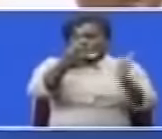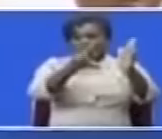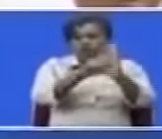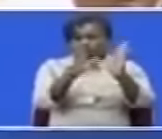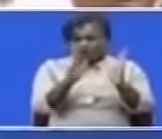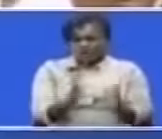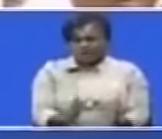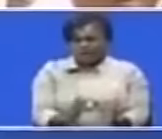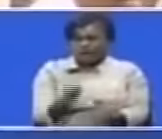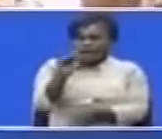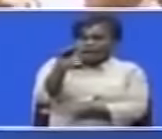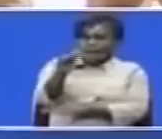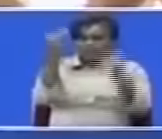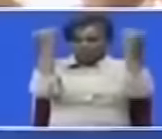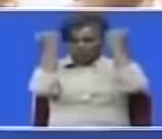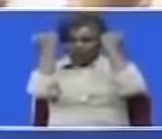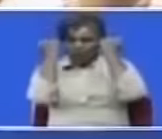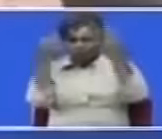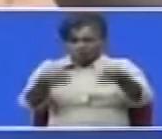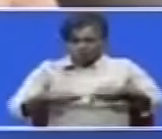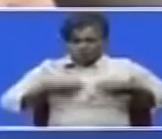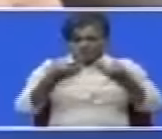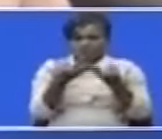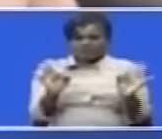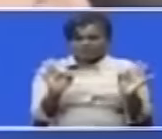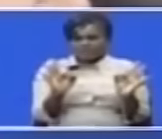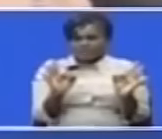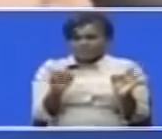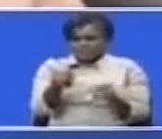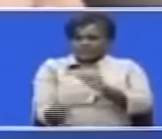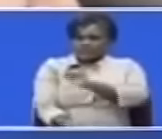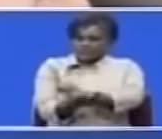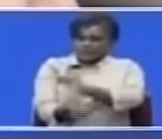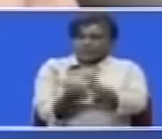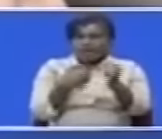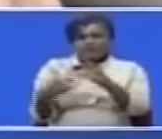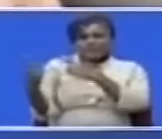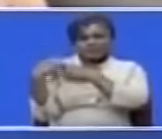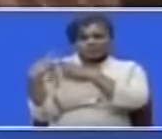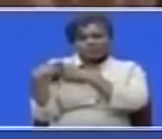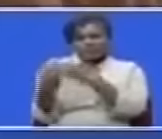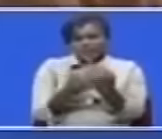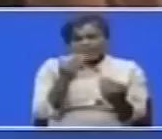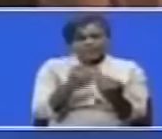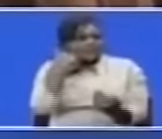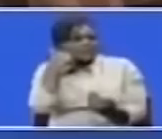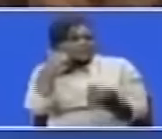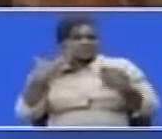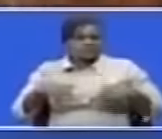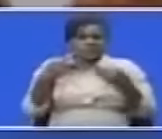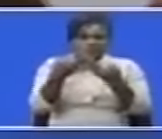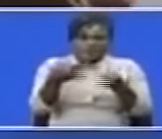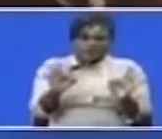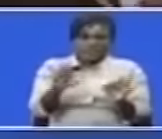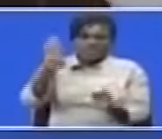wake, Ochieng ameiomba mahakama kumpa dhamana akieleza kuwa ana jukumu la kuwahudumia wagonjwa. Ochieng